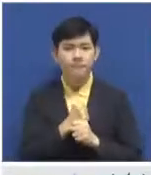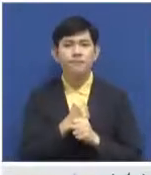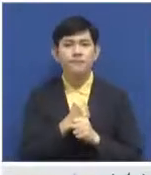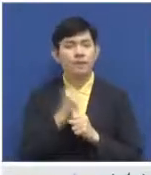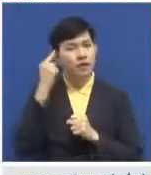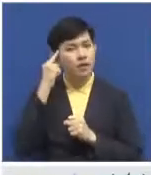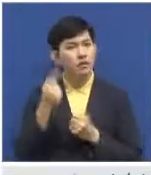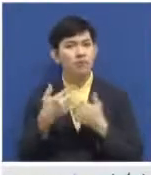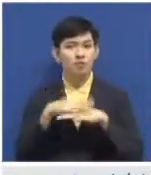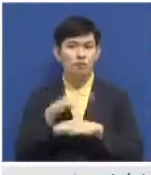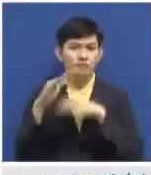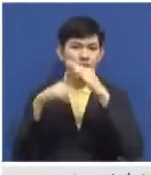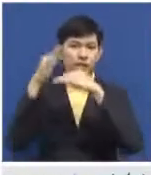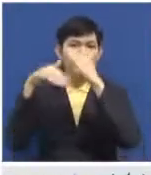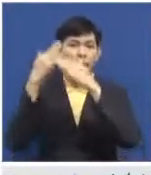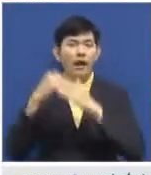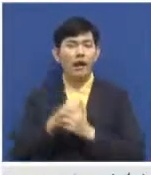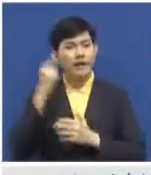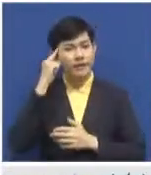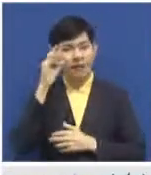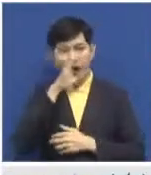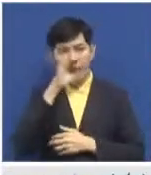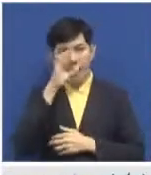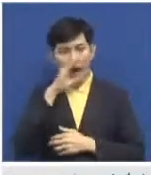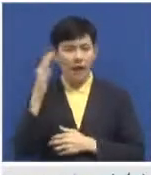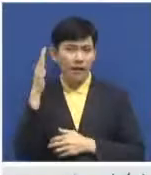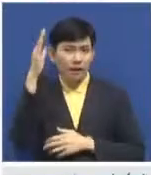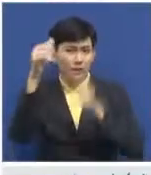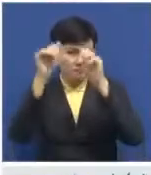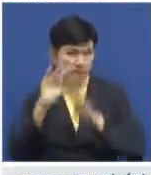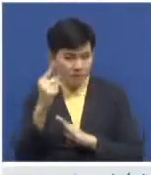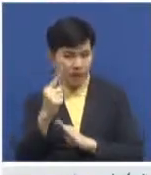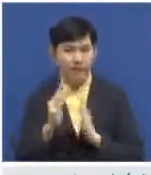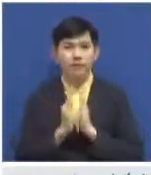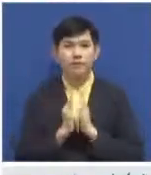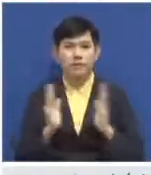ร่วมกันเดินหน้าหาฉันทามติมาแสวงหาอนาคตแบบใหม่ร่วมกันครับขอบคุณครับ